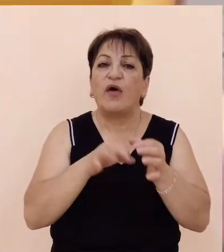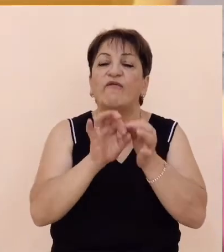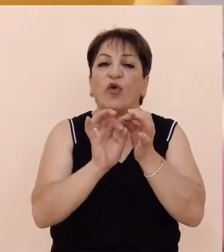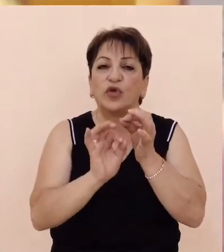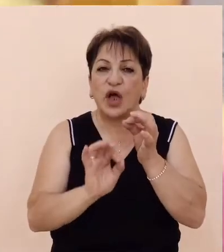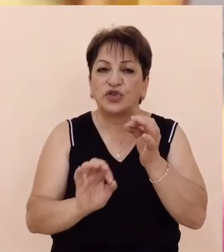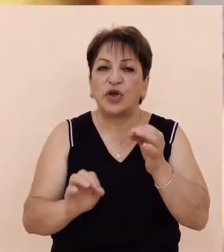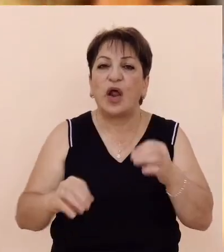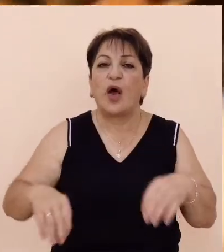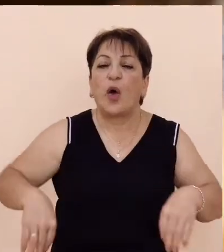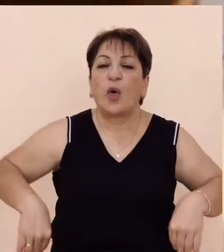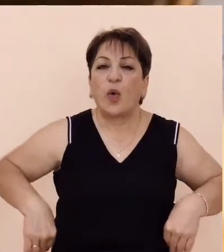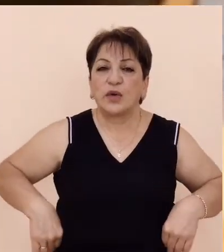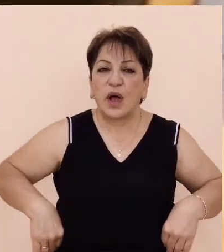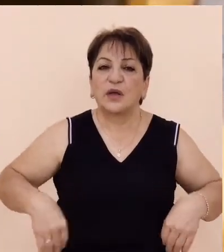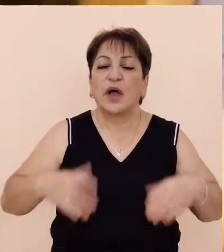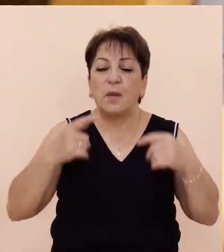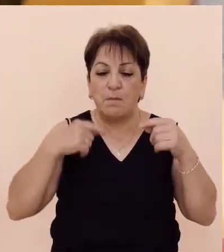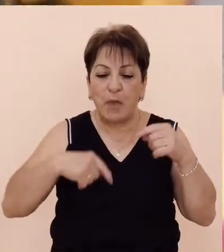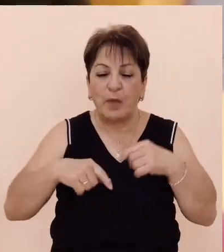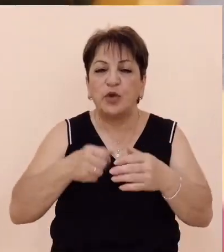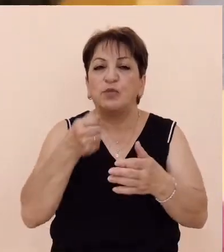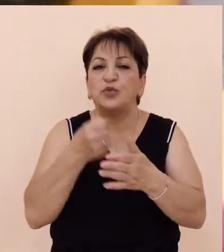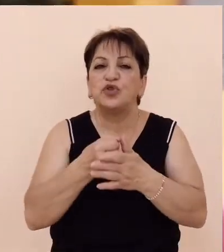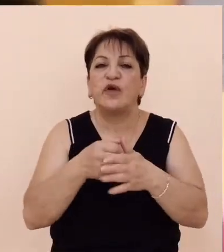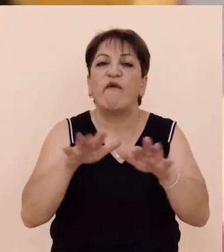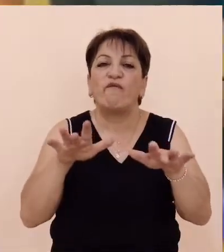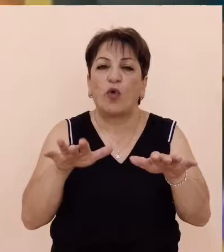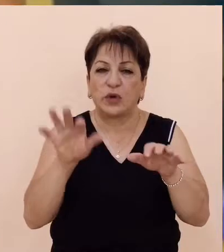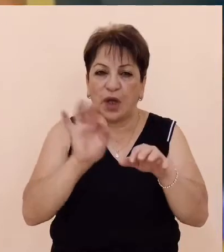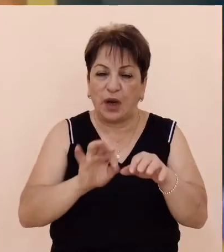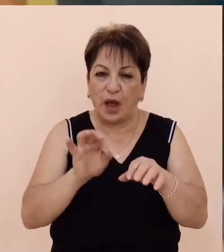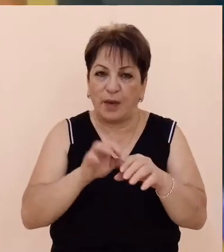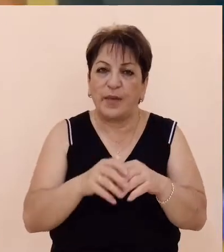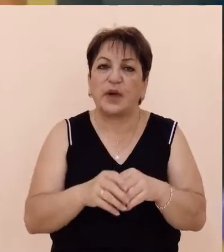ապավողնաշարի, գոտկատեղի և մարմին հերթականությամբ միջև ոտքերի համար։